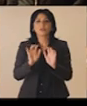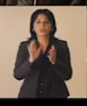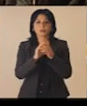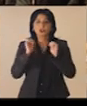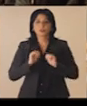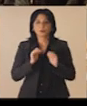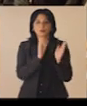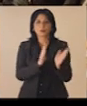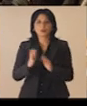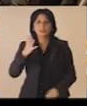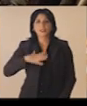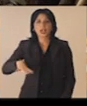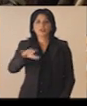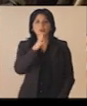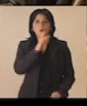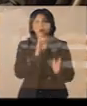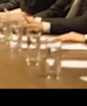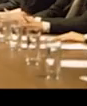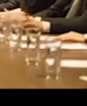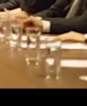უზრუნველყოს მშვიდობა და მოაწესრიგოს საქართველო.